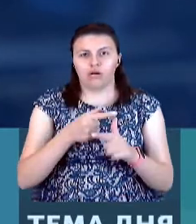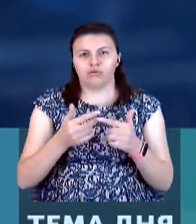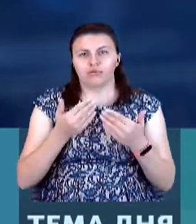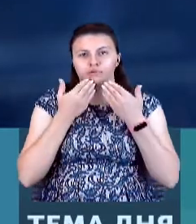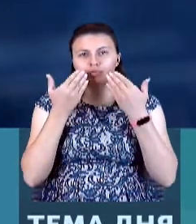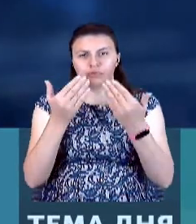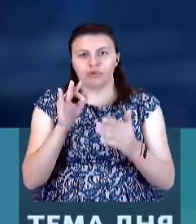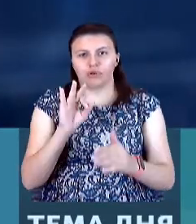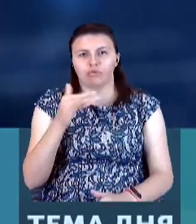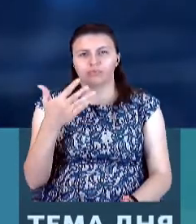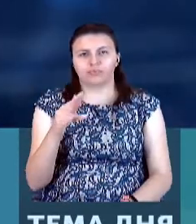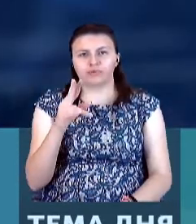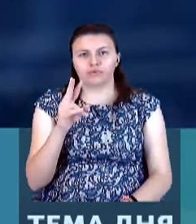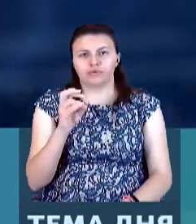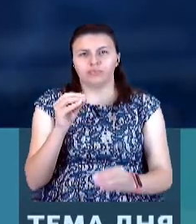гостям,